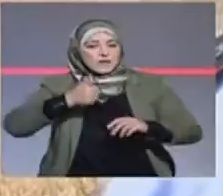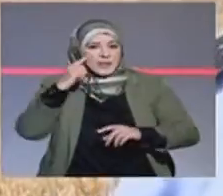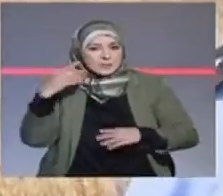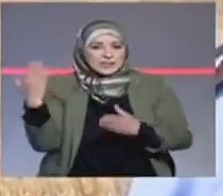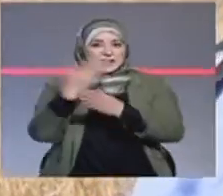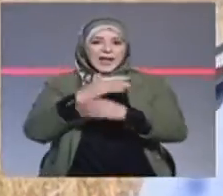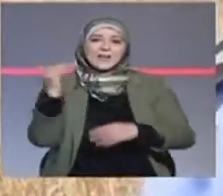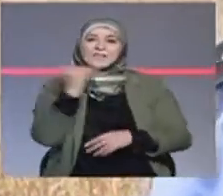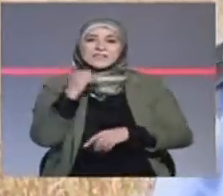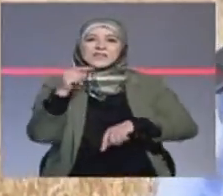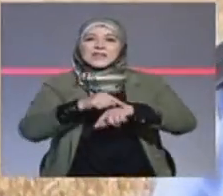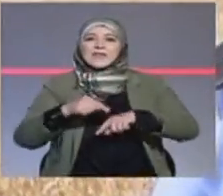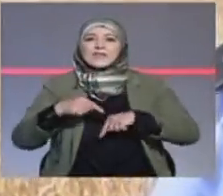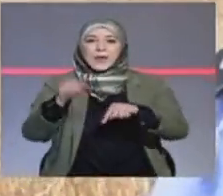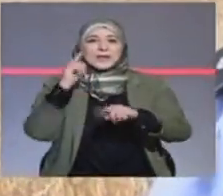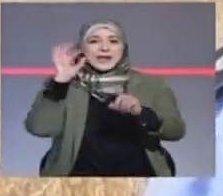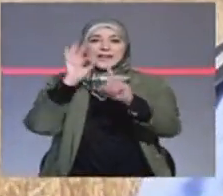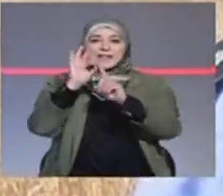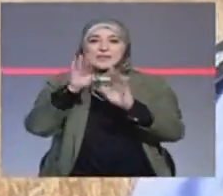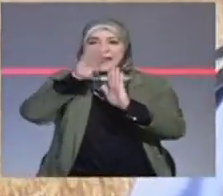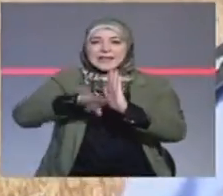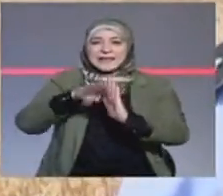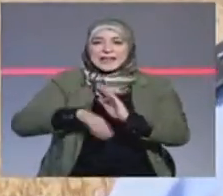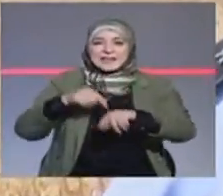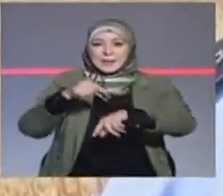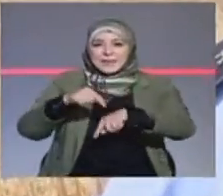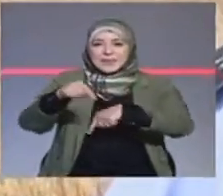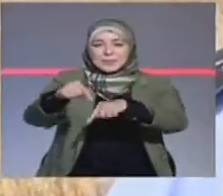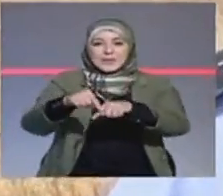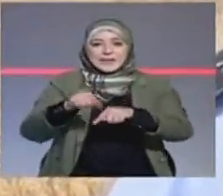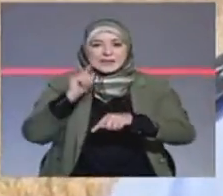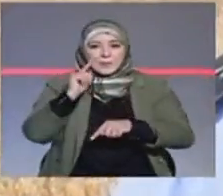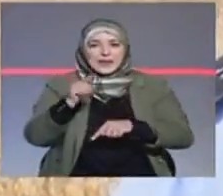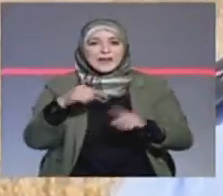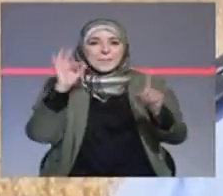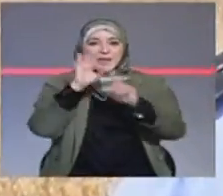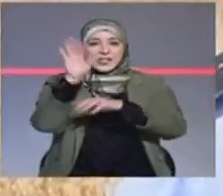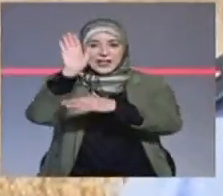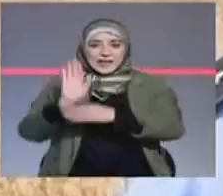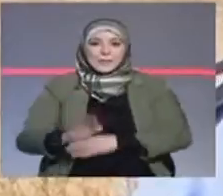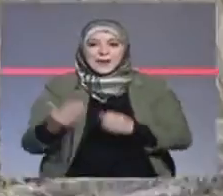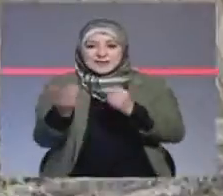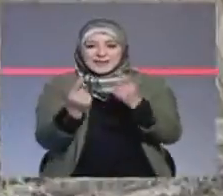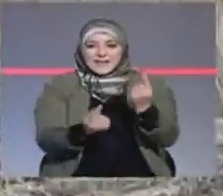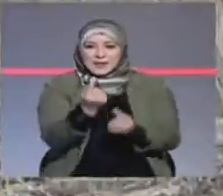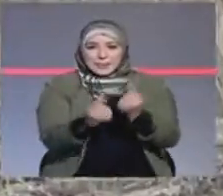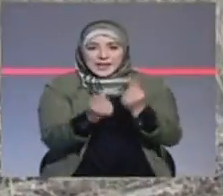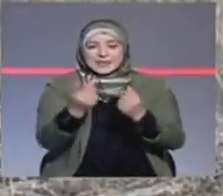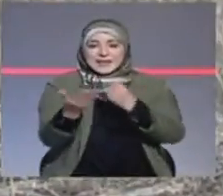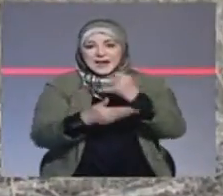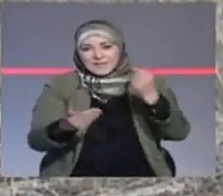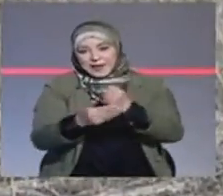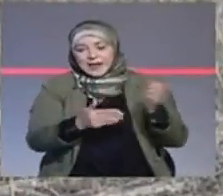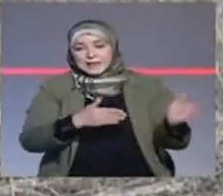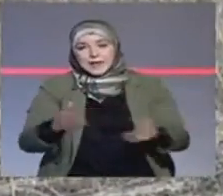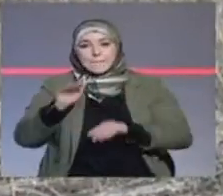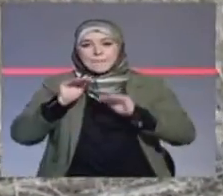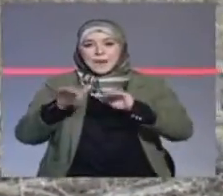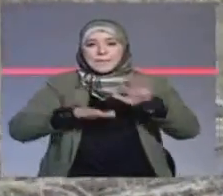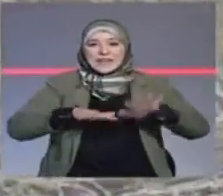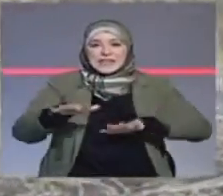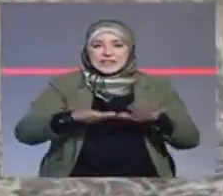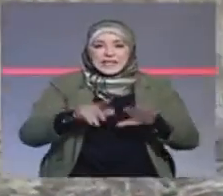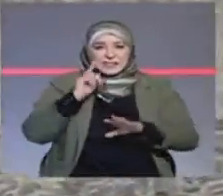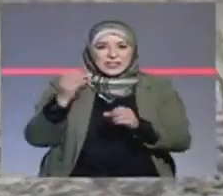سرعة، والهدف نتاعنا هو تقليص المدة الزمنية من أجل حماية المحاصيل الزراعية. ورغم هذه الاستراتيجية التي